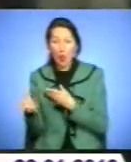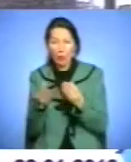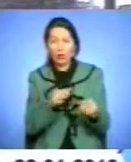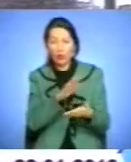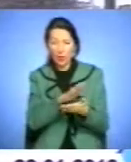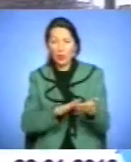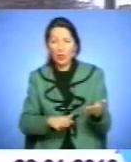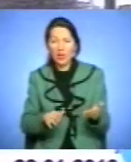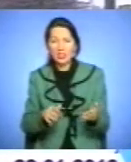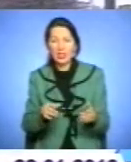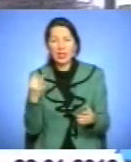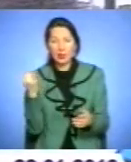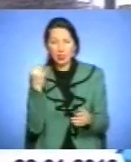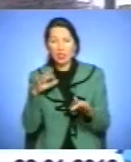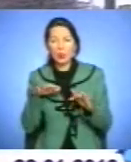Україні. Нація,